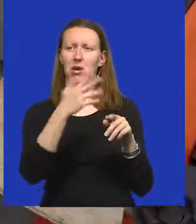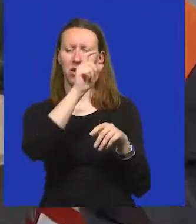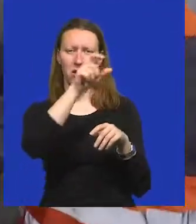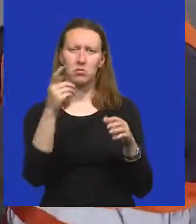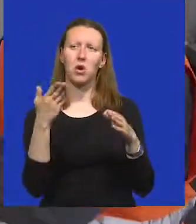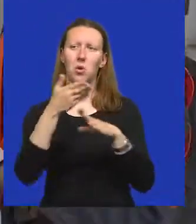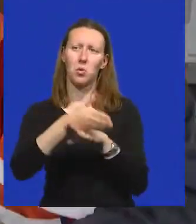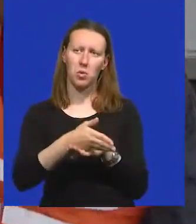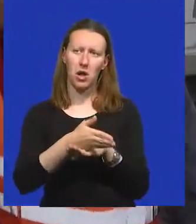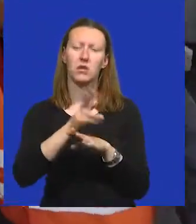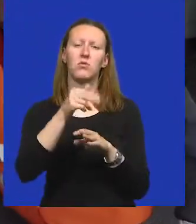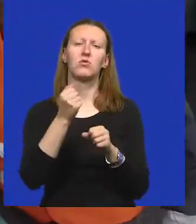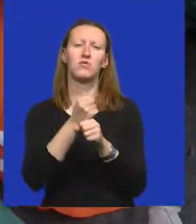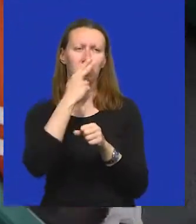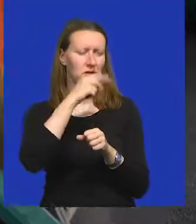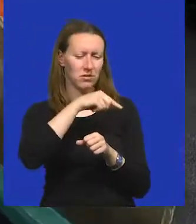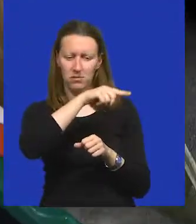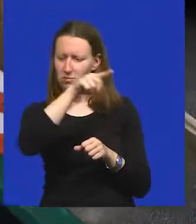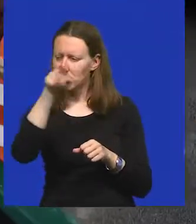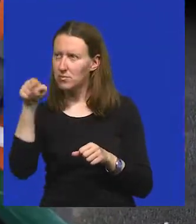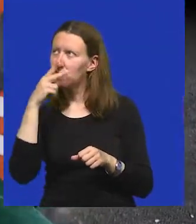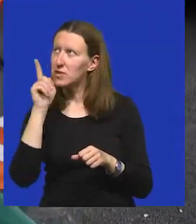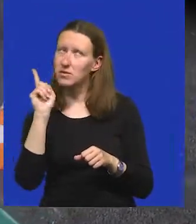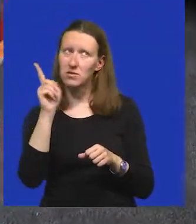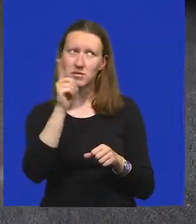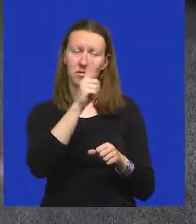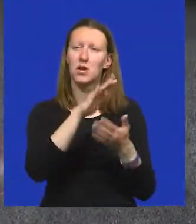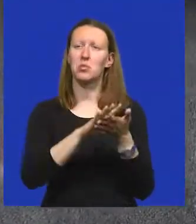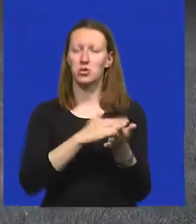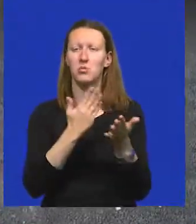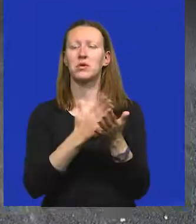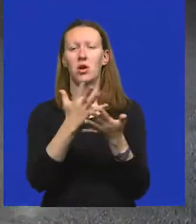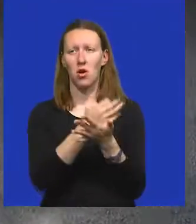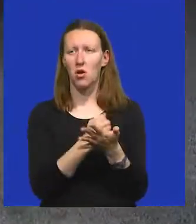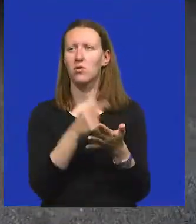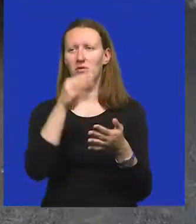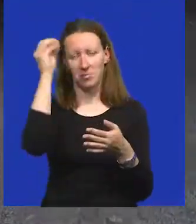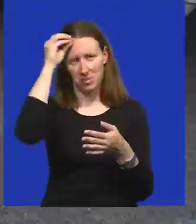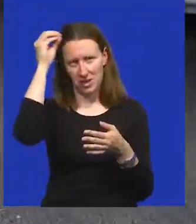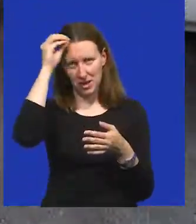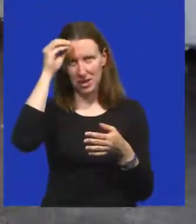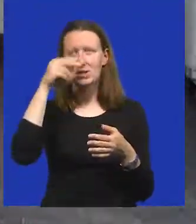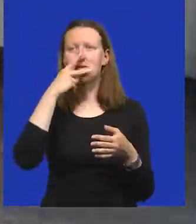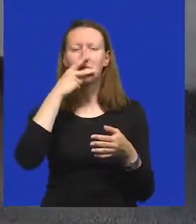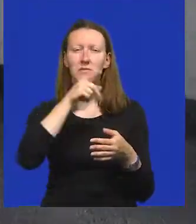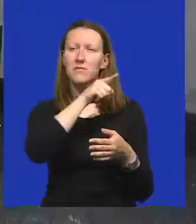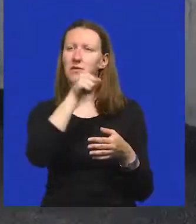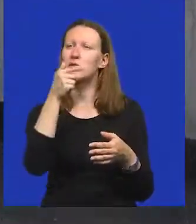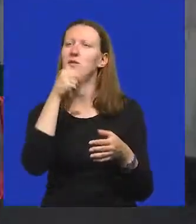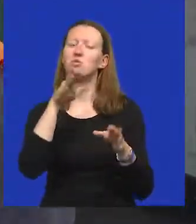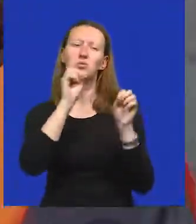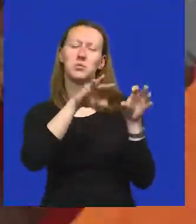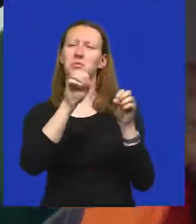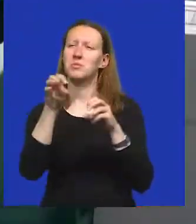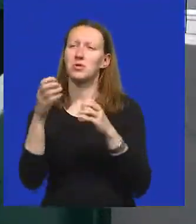che la persona è entrata può fare un giro per il centro di riciclaggio, specialmente all'inizio sarà molto utile questa pratica, e andare a vedere dove